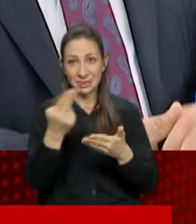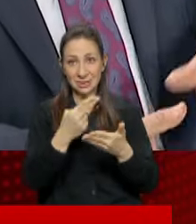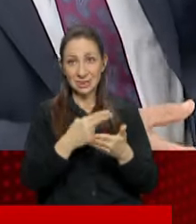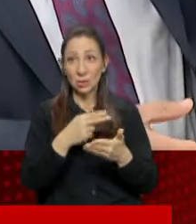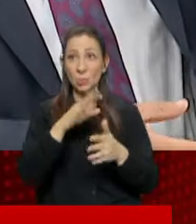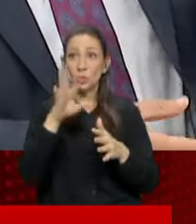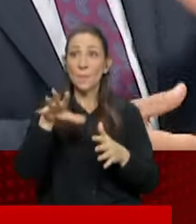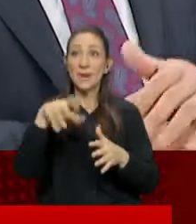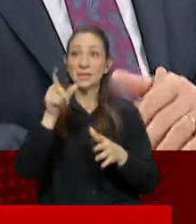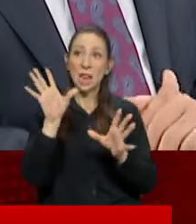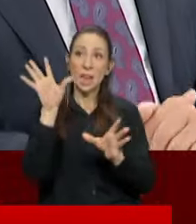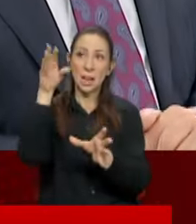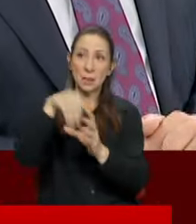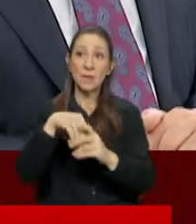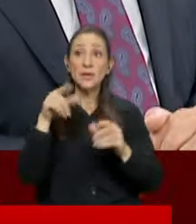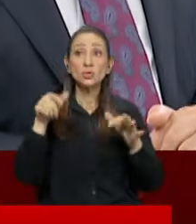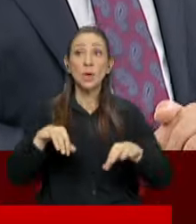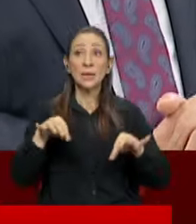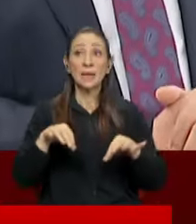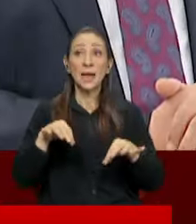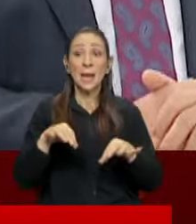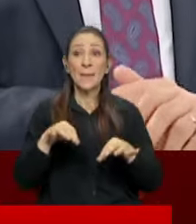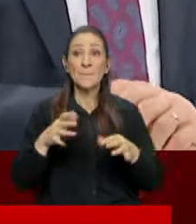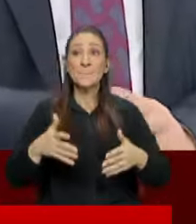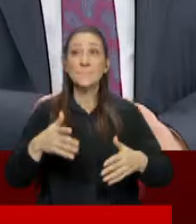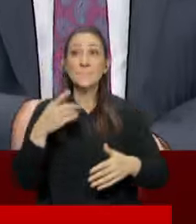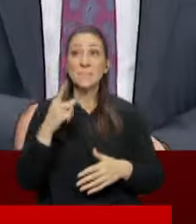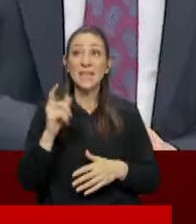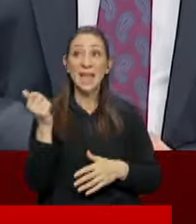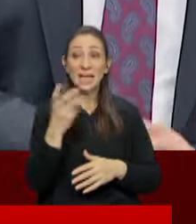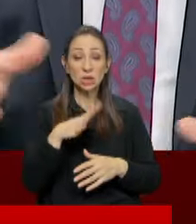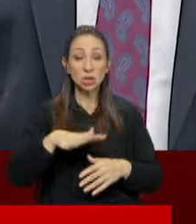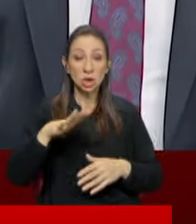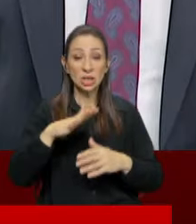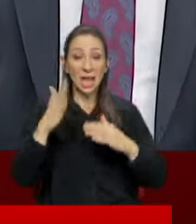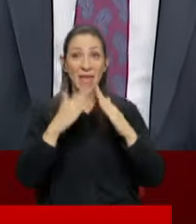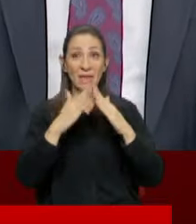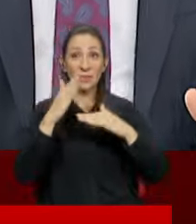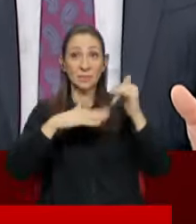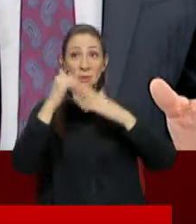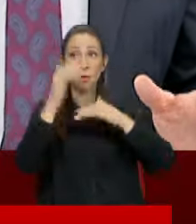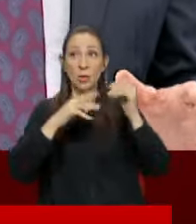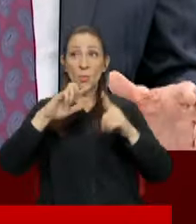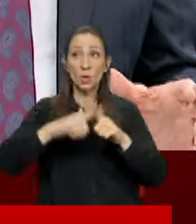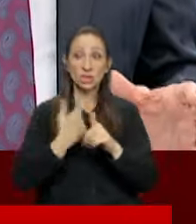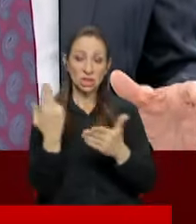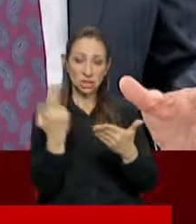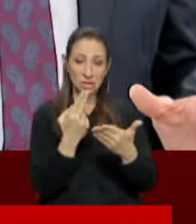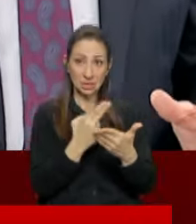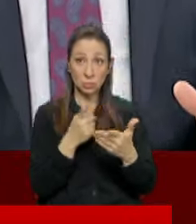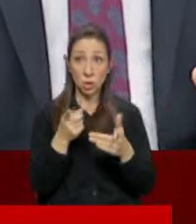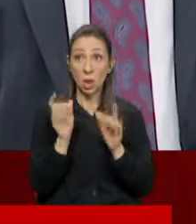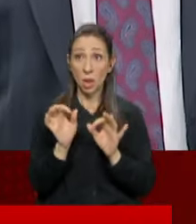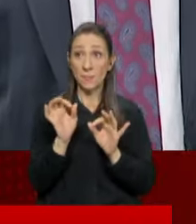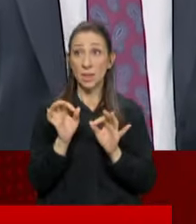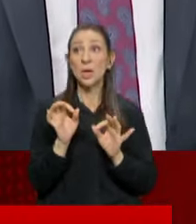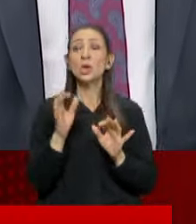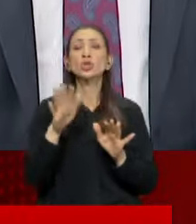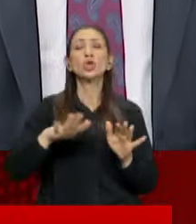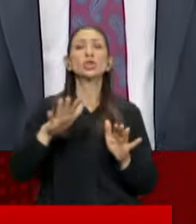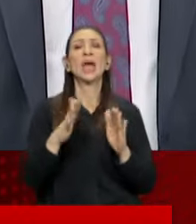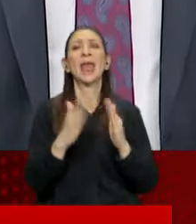Bu bütün merkezi burada toplayacağız ve şu anda 1000'e yakın sosyal konut projesi çizdik. Evet. Yani bu da önemli. Tabii.